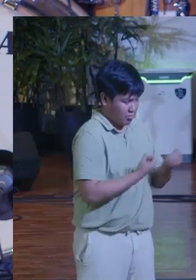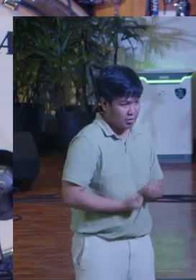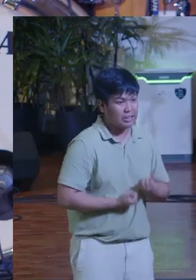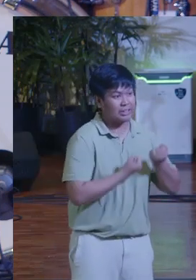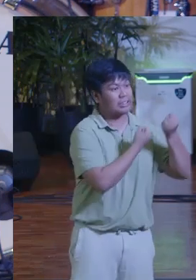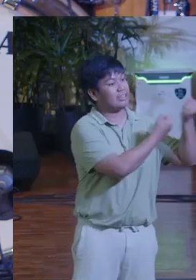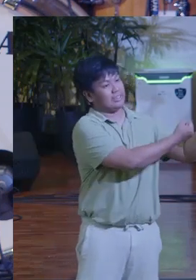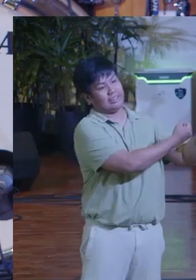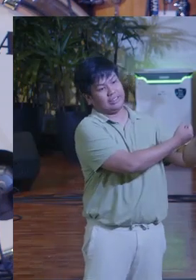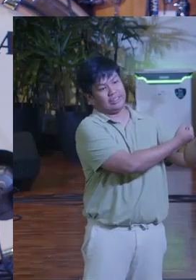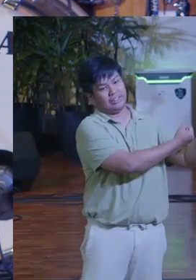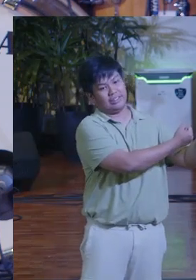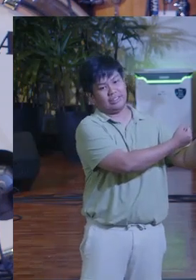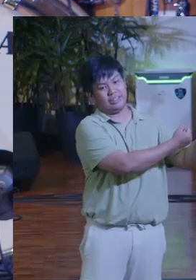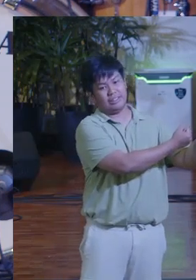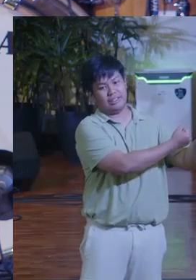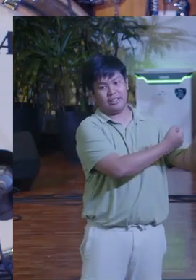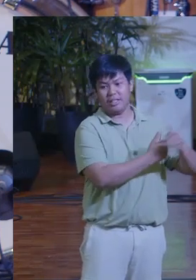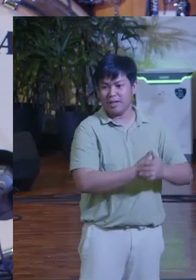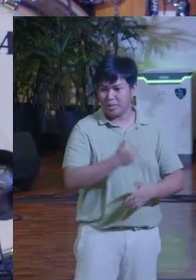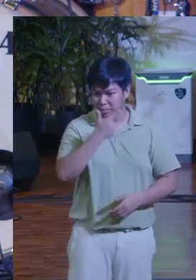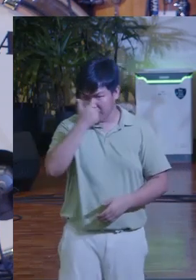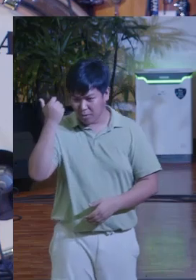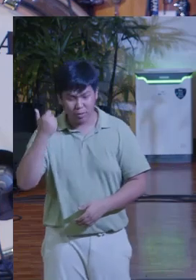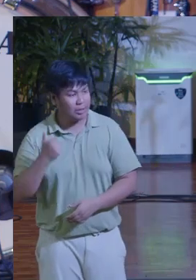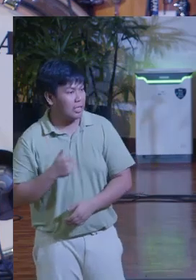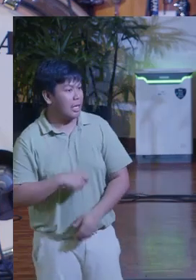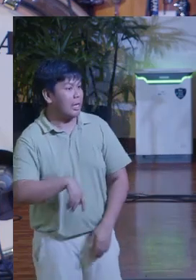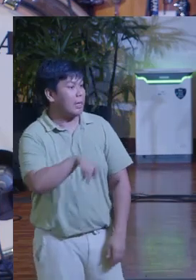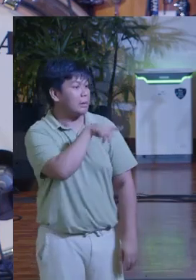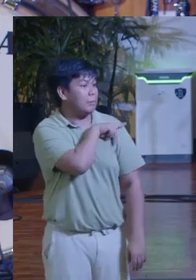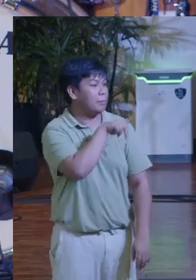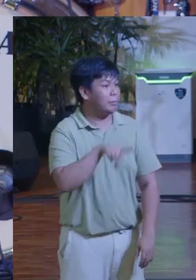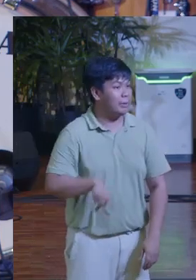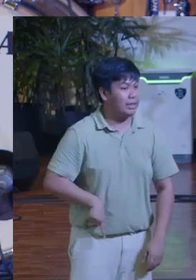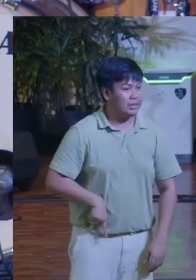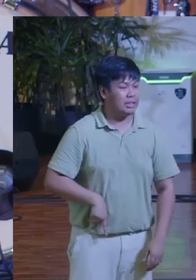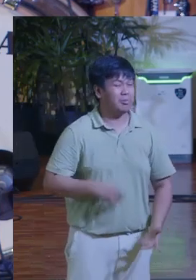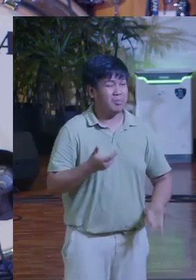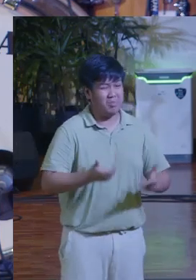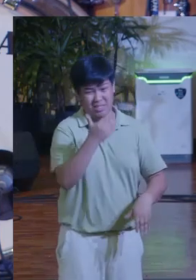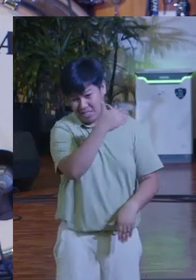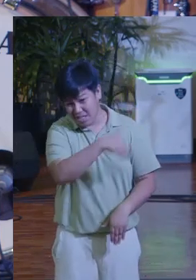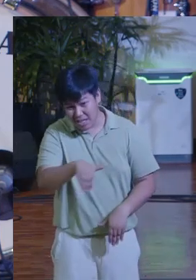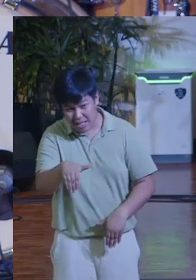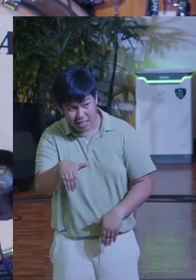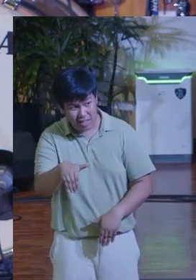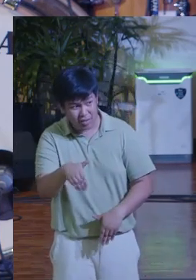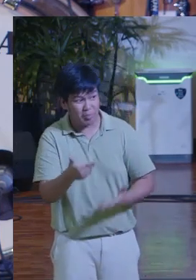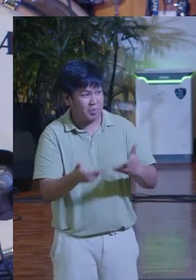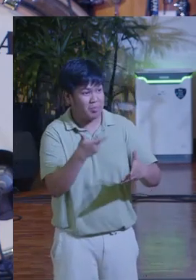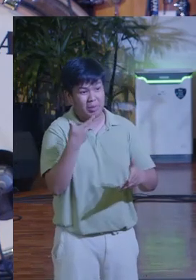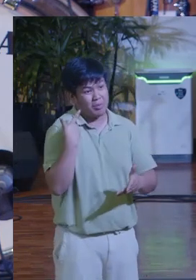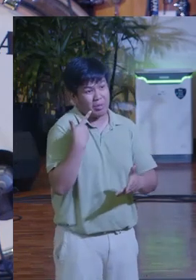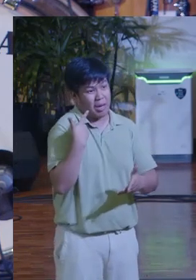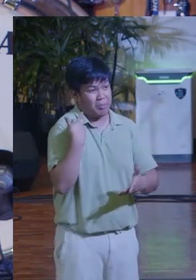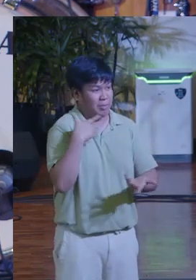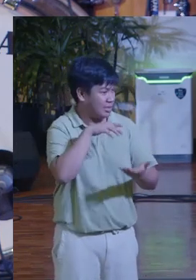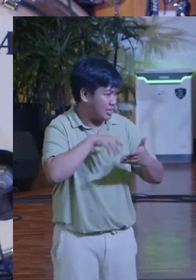sa bata. Sapagkat ang prinsesa ay walang gatas. So kailangan niya ng nursing